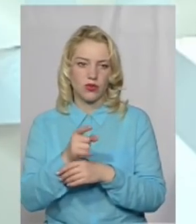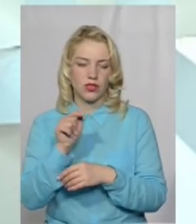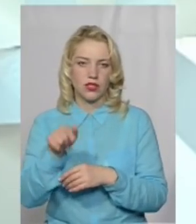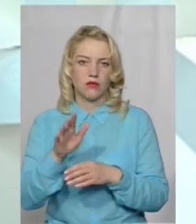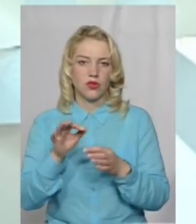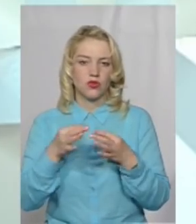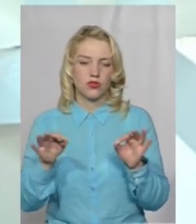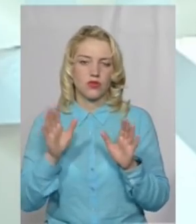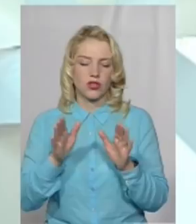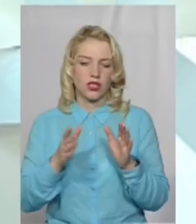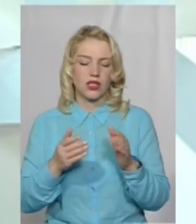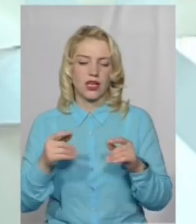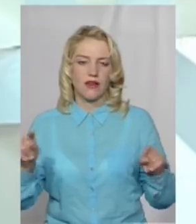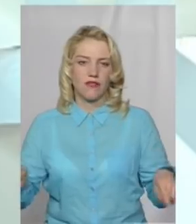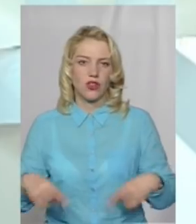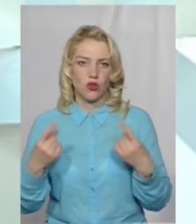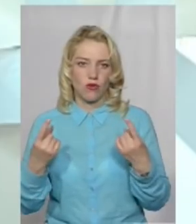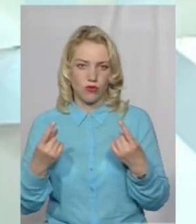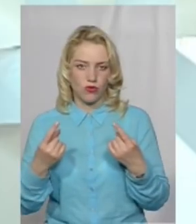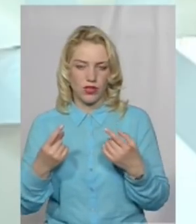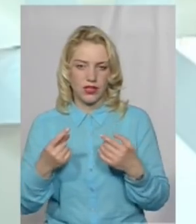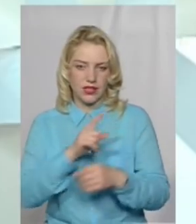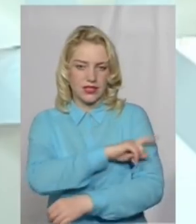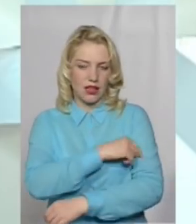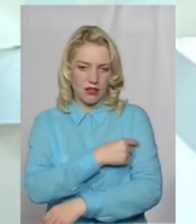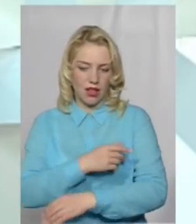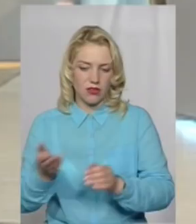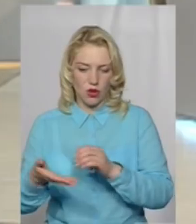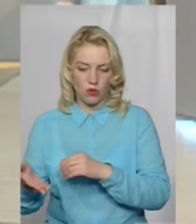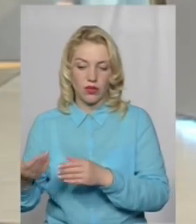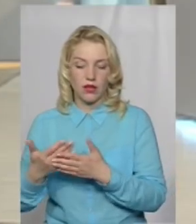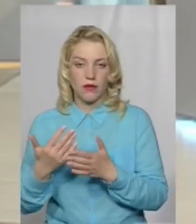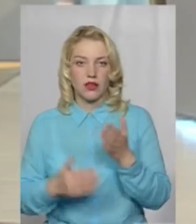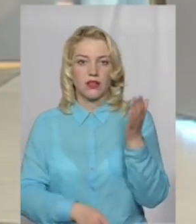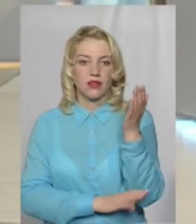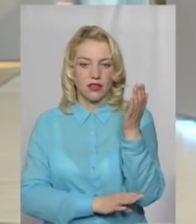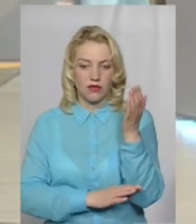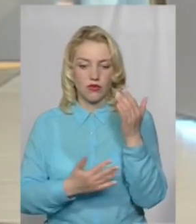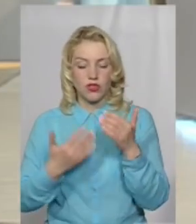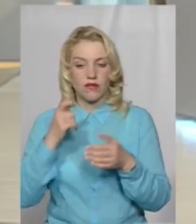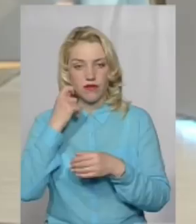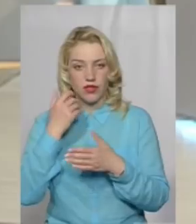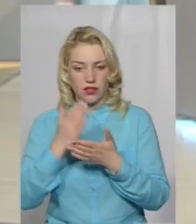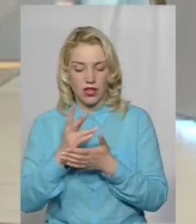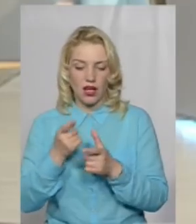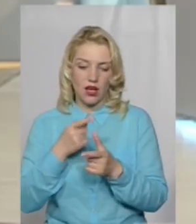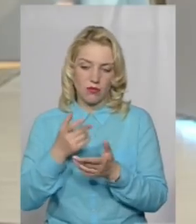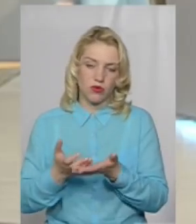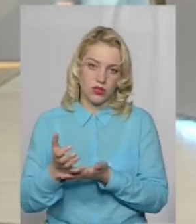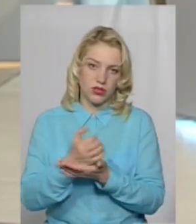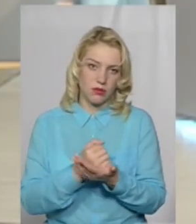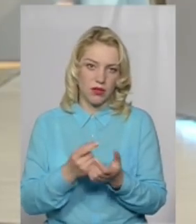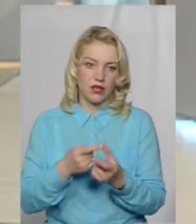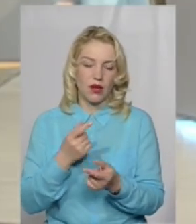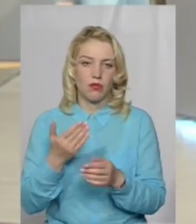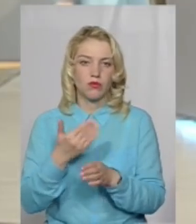тільки дозволені так звані лісовідновні рубки. Тобто насадження досягає певного віку, і його треба цей урожай або зібрати, або воно